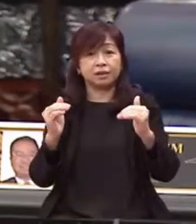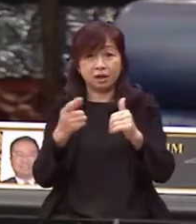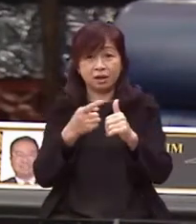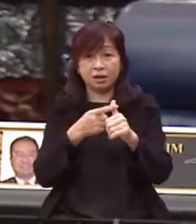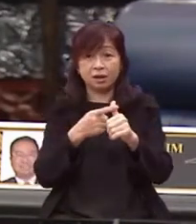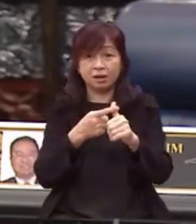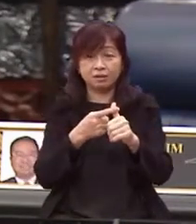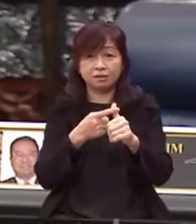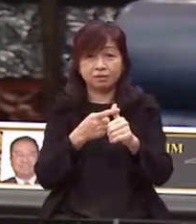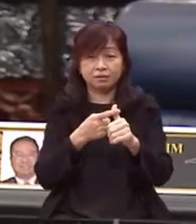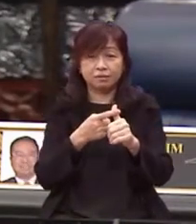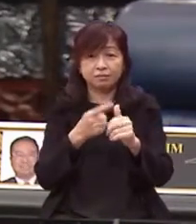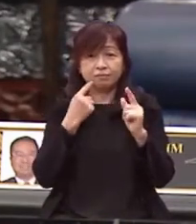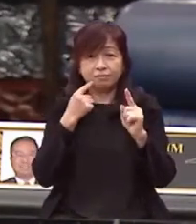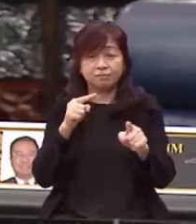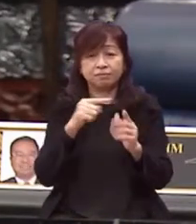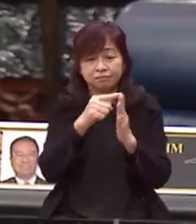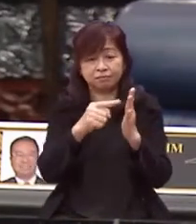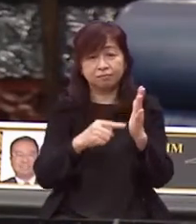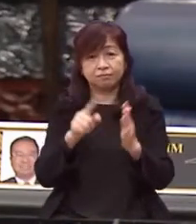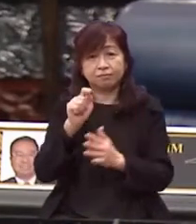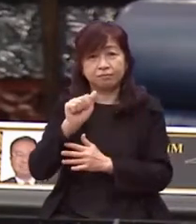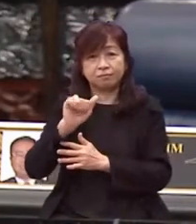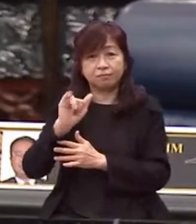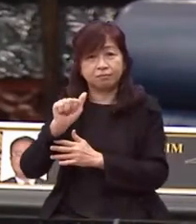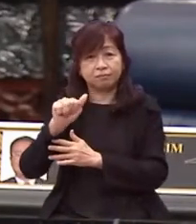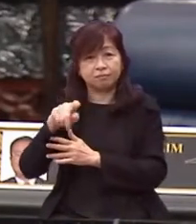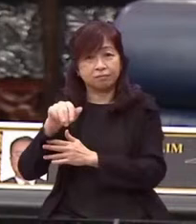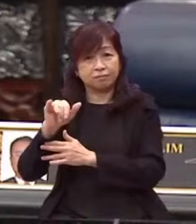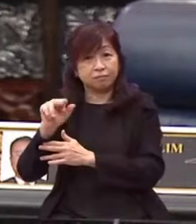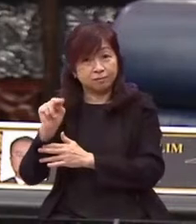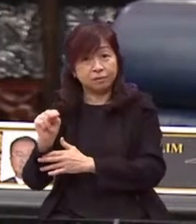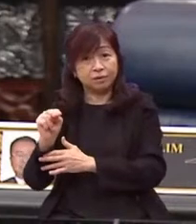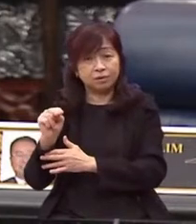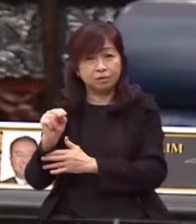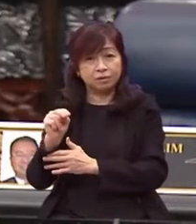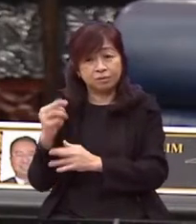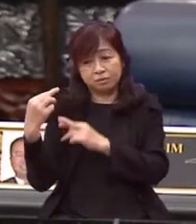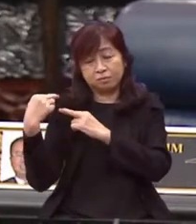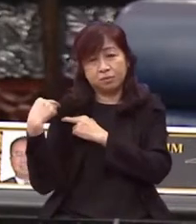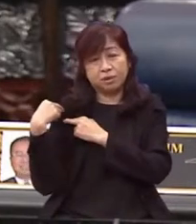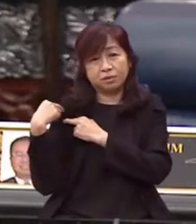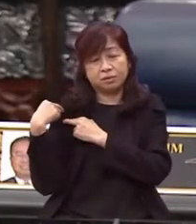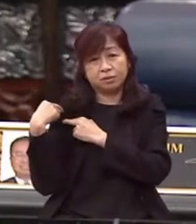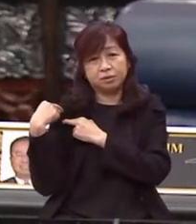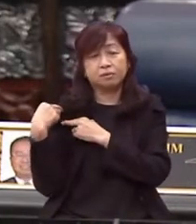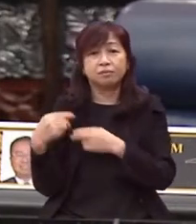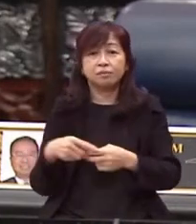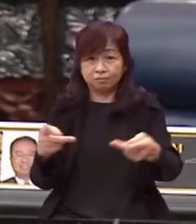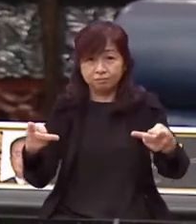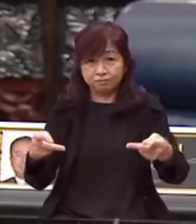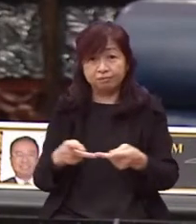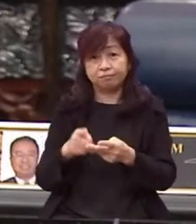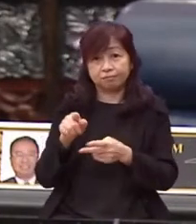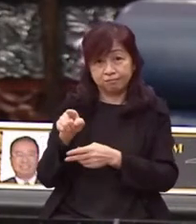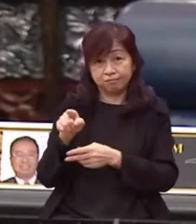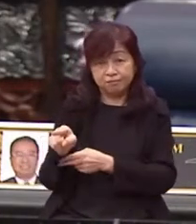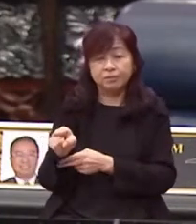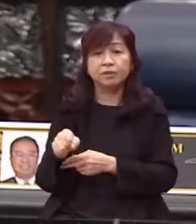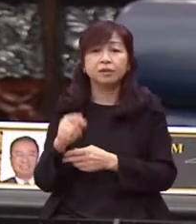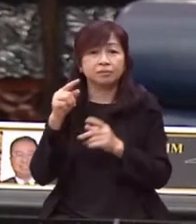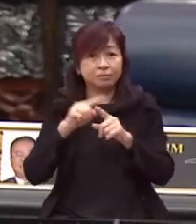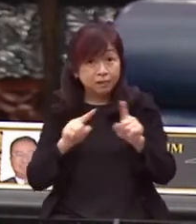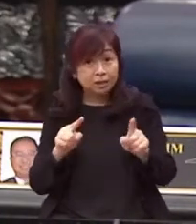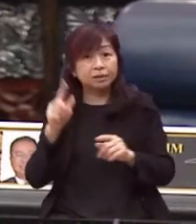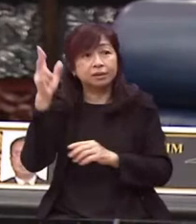saya tadi sudah Typing ini dikendalikan oleh pihak kekuasaan di sana majelis ke bandaraan typing tetapi kerajaan